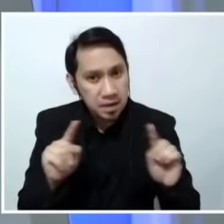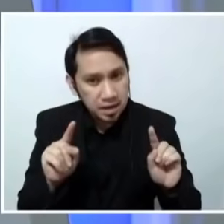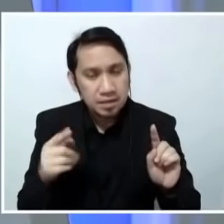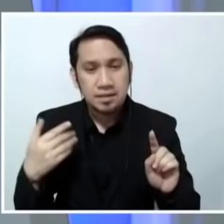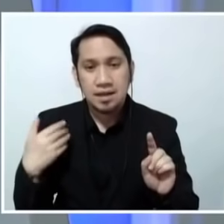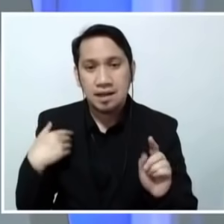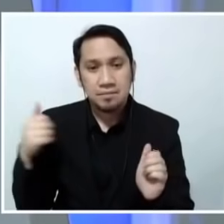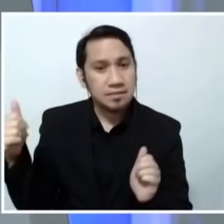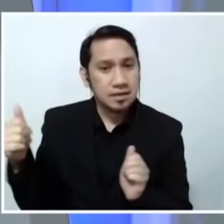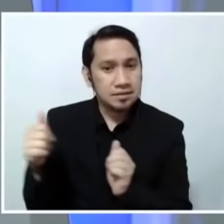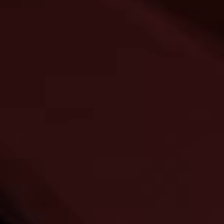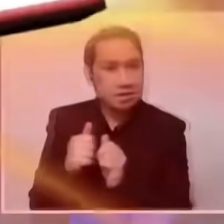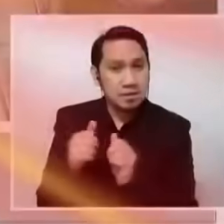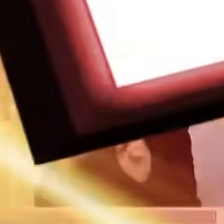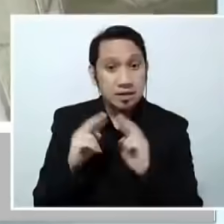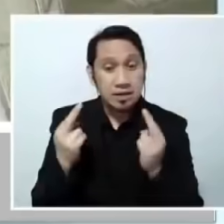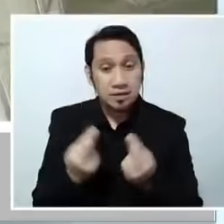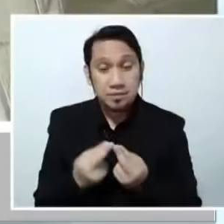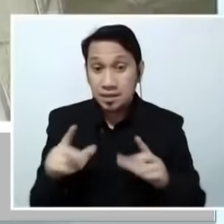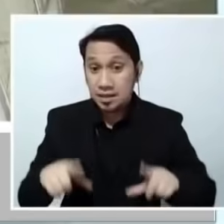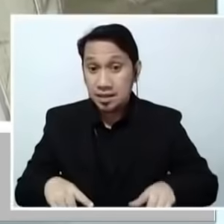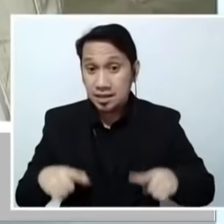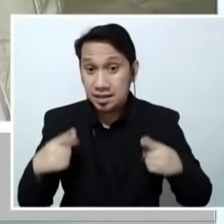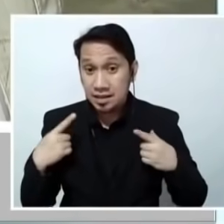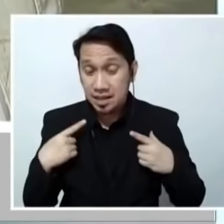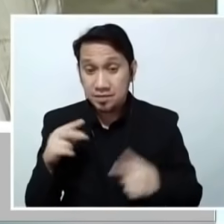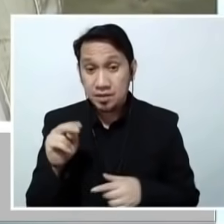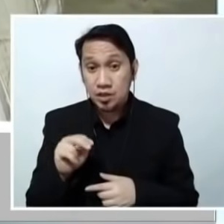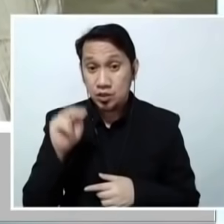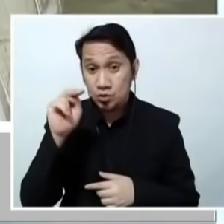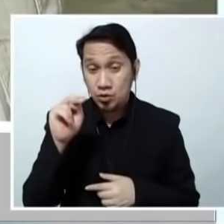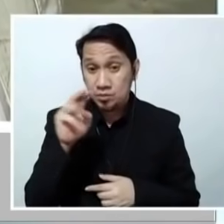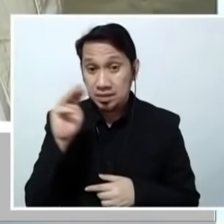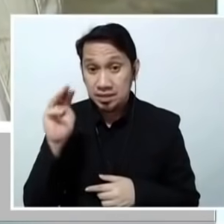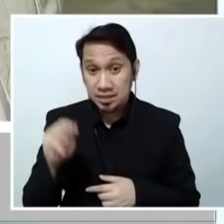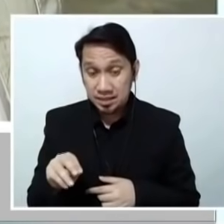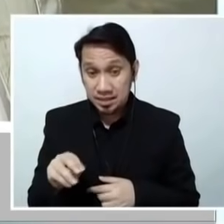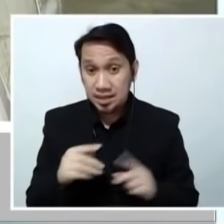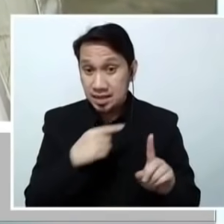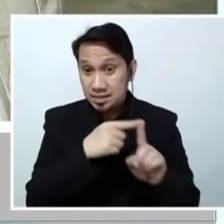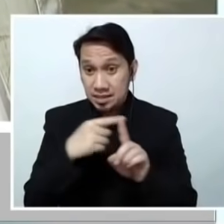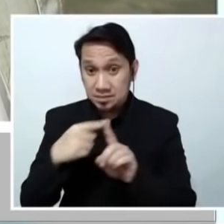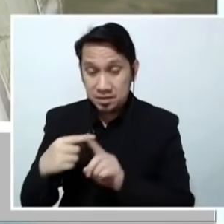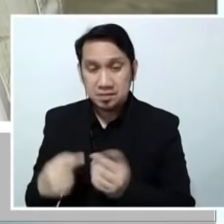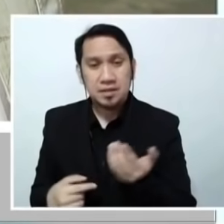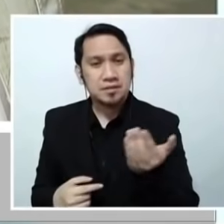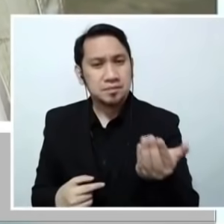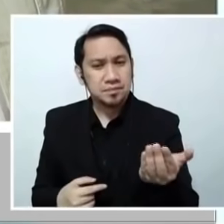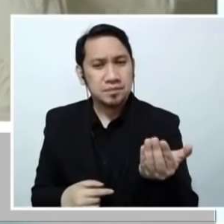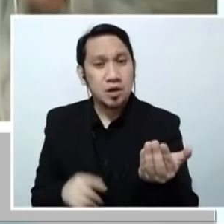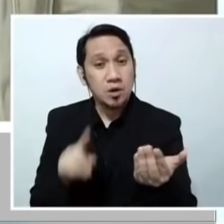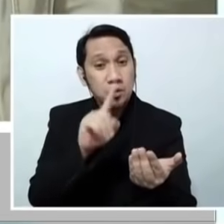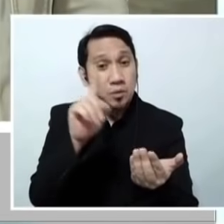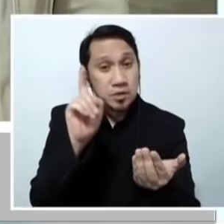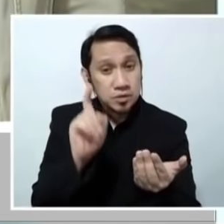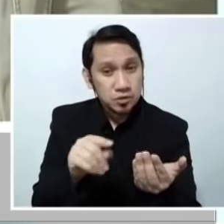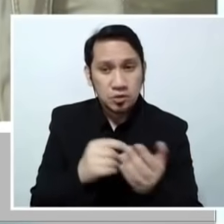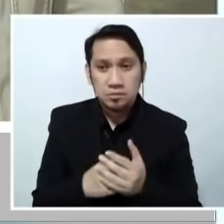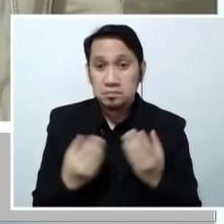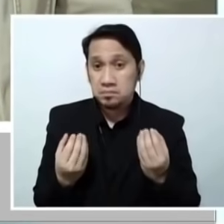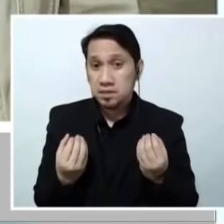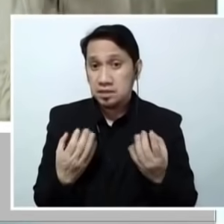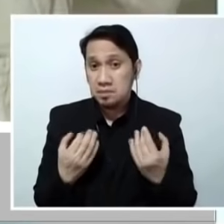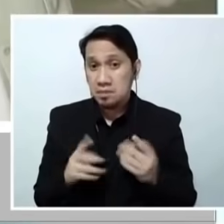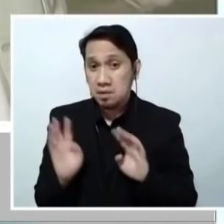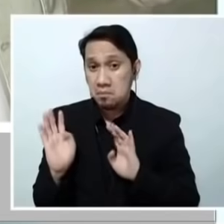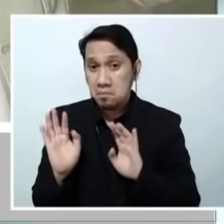kaanak. Live po mula sa Manila North Cemetery, nagpapatrol si Jack Bataliones. So Jack, marami bang nagpunta ngayong